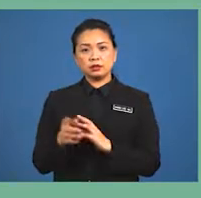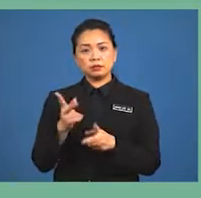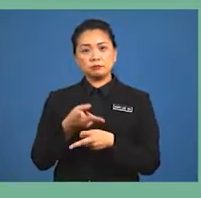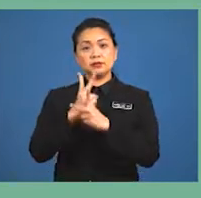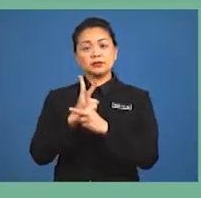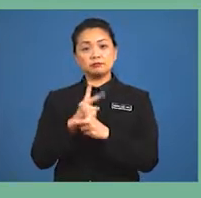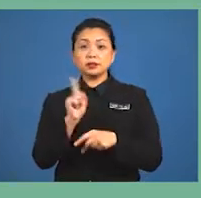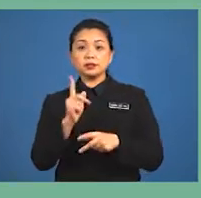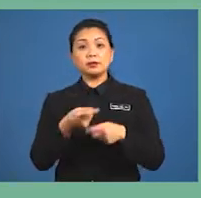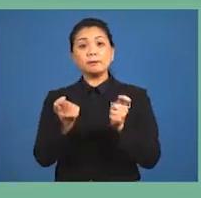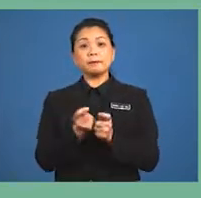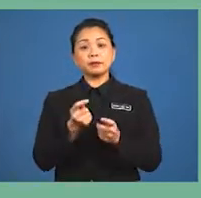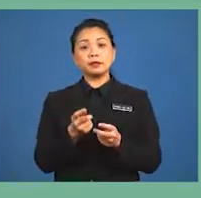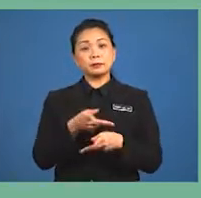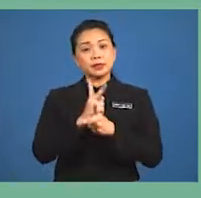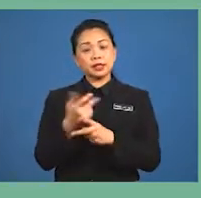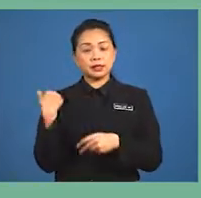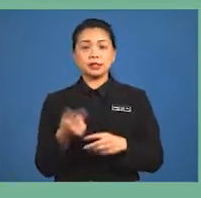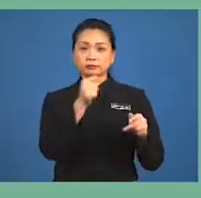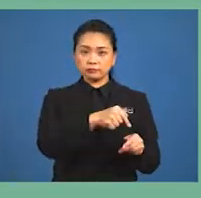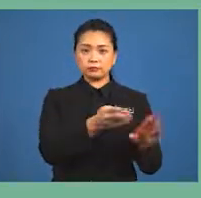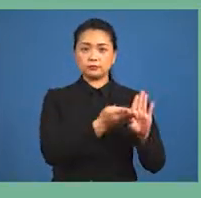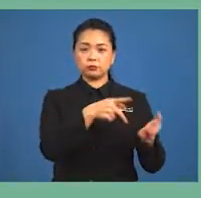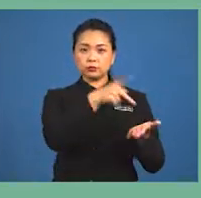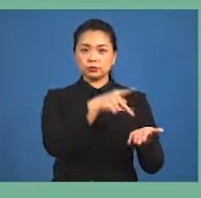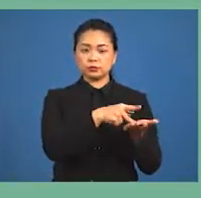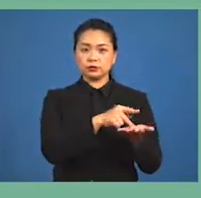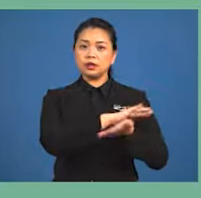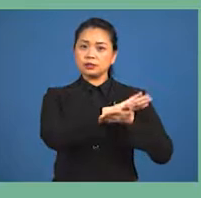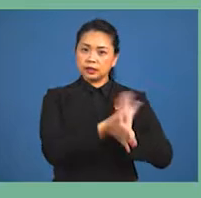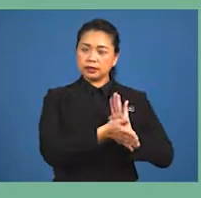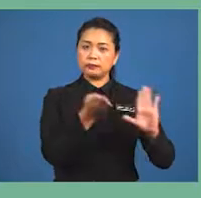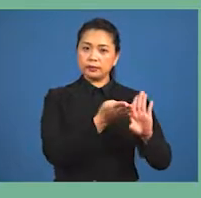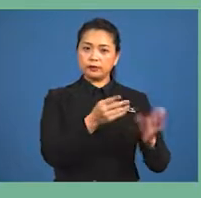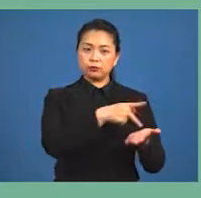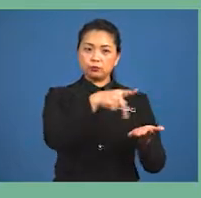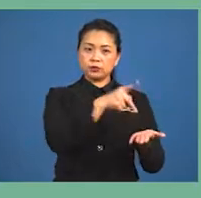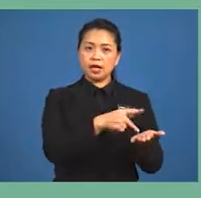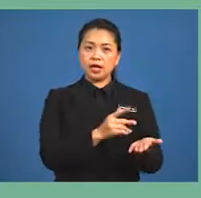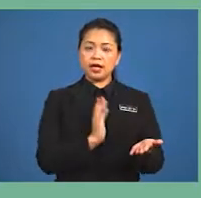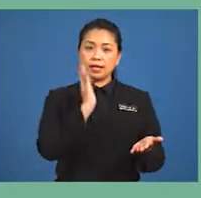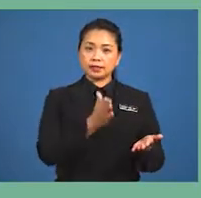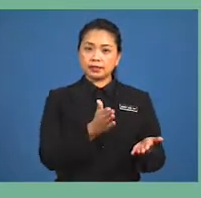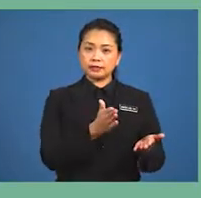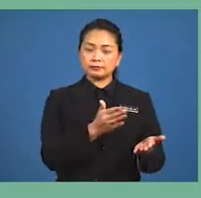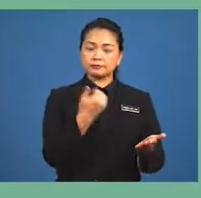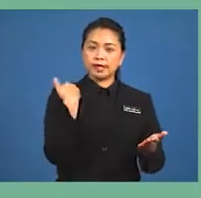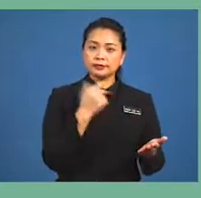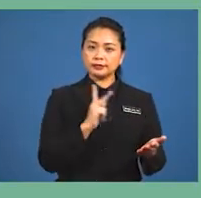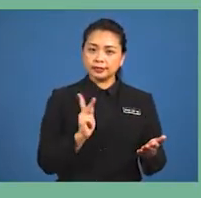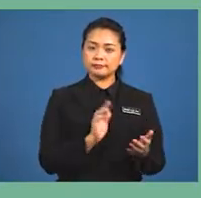bank pusat. Oleh itu, bank pusat akan mengenakan kadar tertentu atas pinjaman